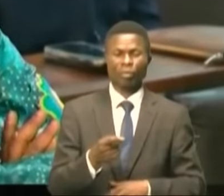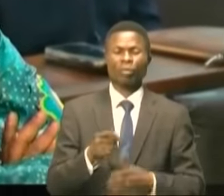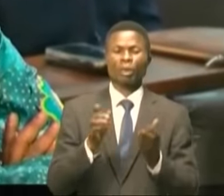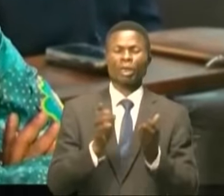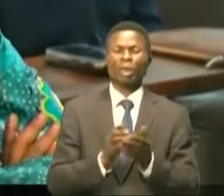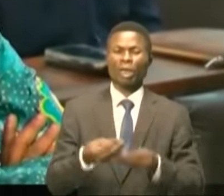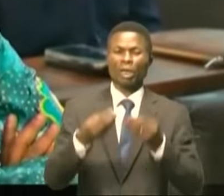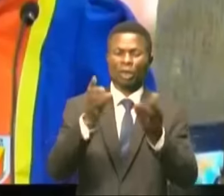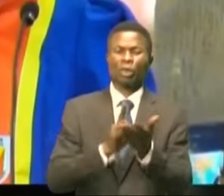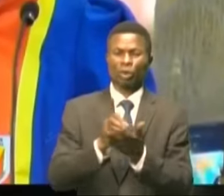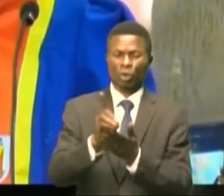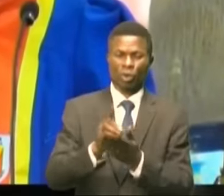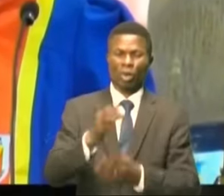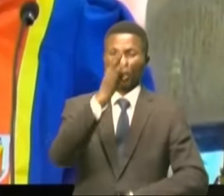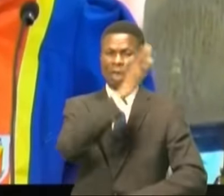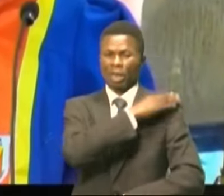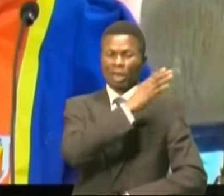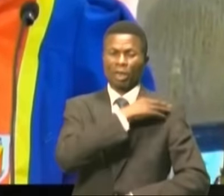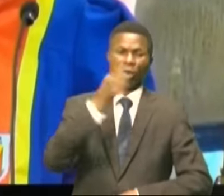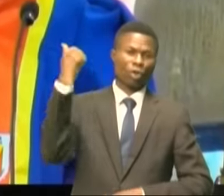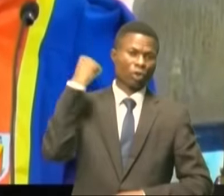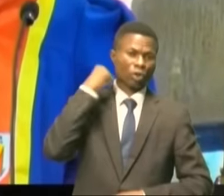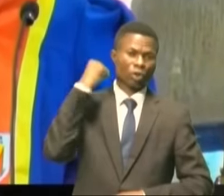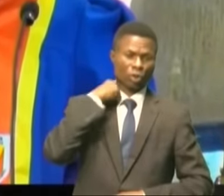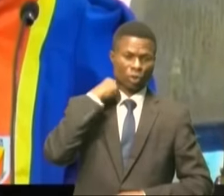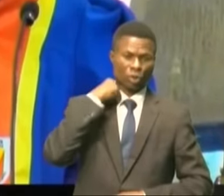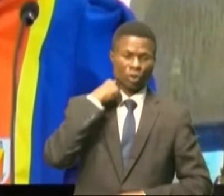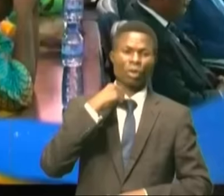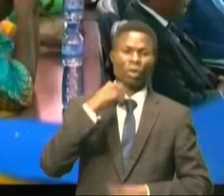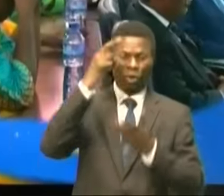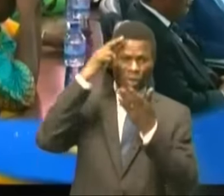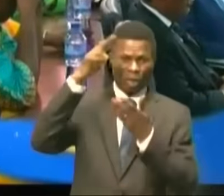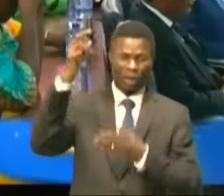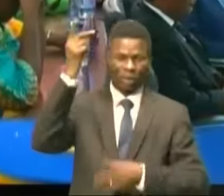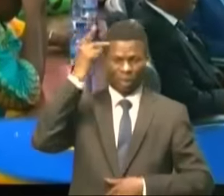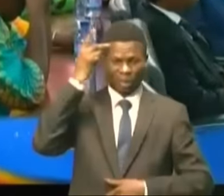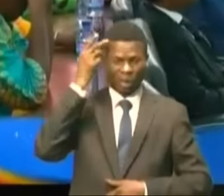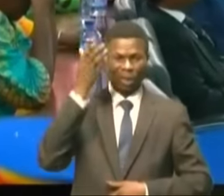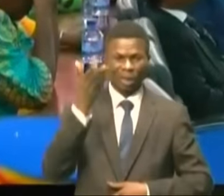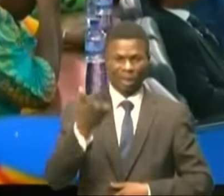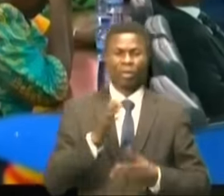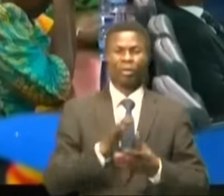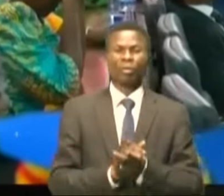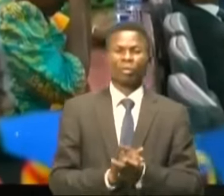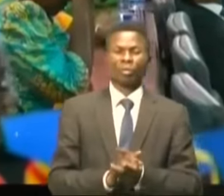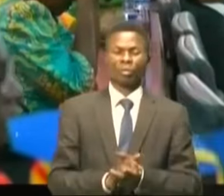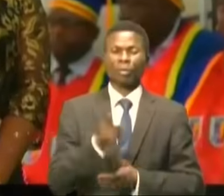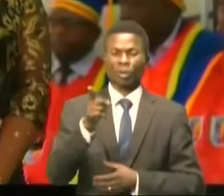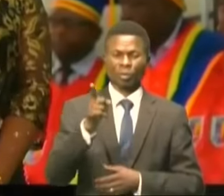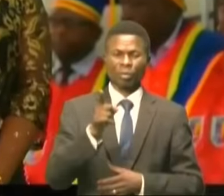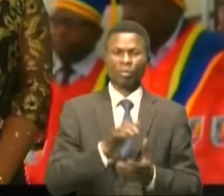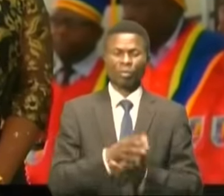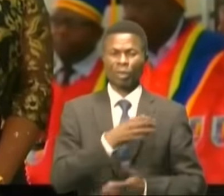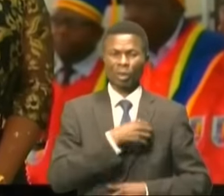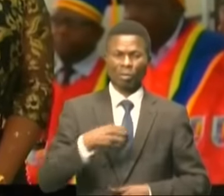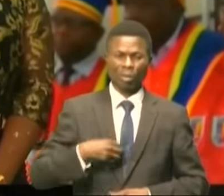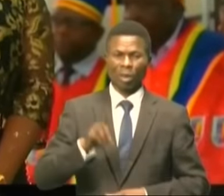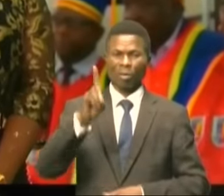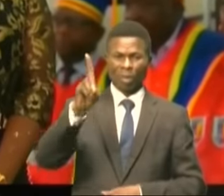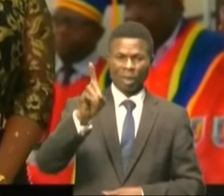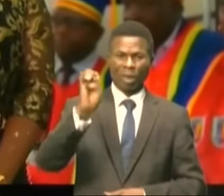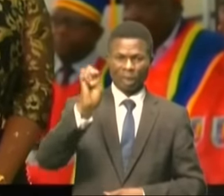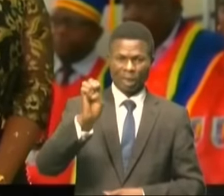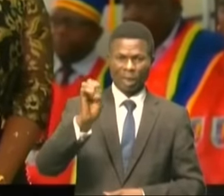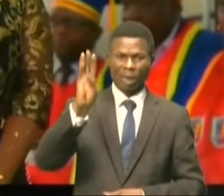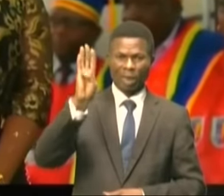l'octroi du titre de docteur honoris causa à l'Université de Kinshasa. Il s'agit de Deborah Kayembe,